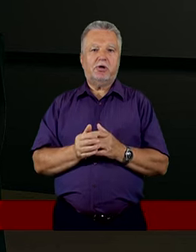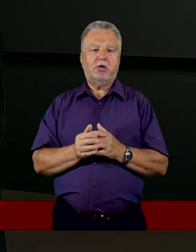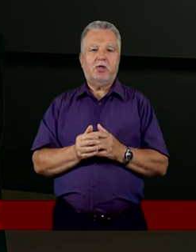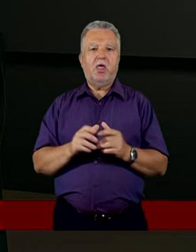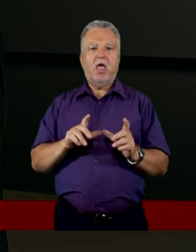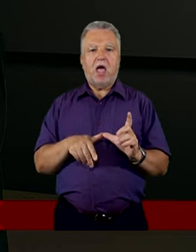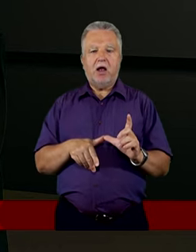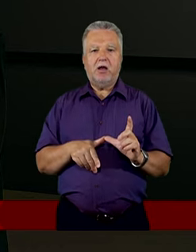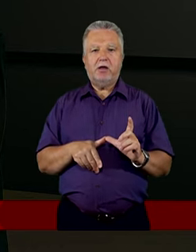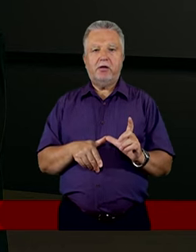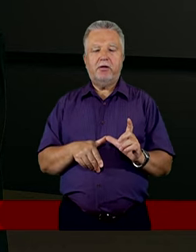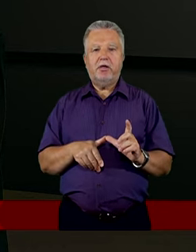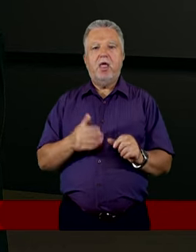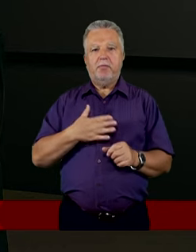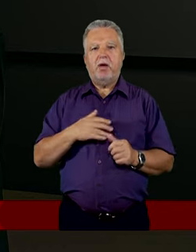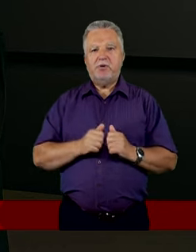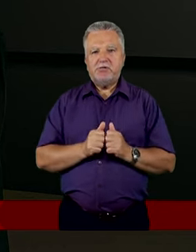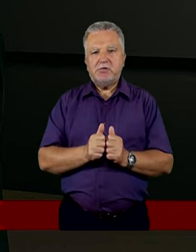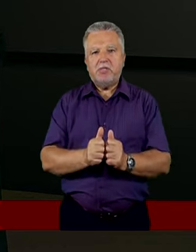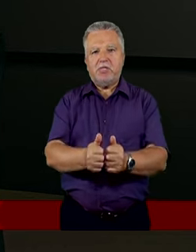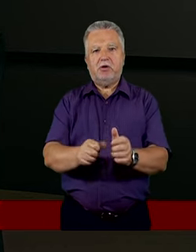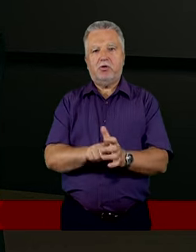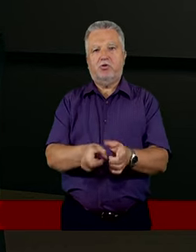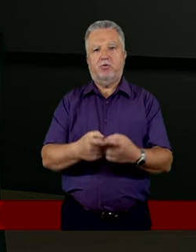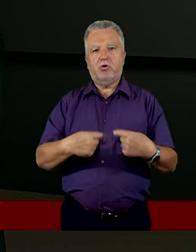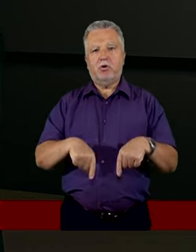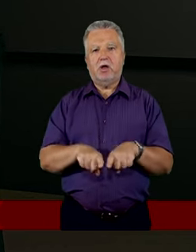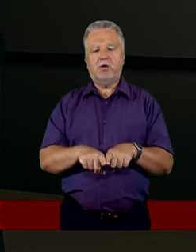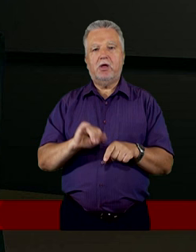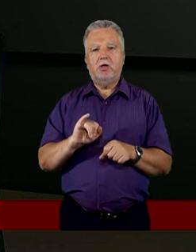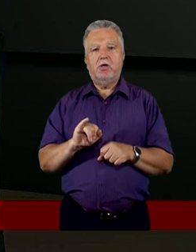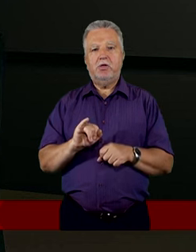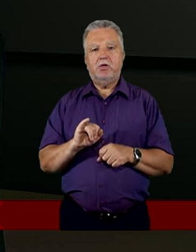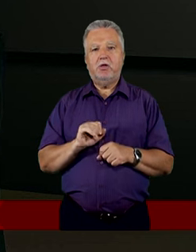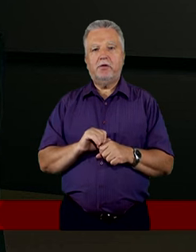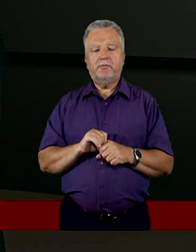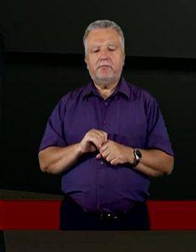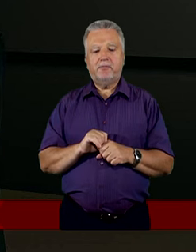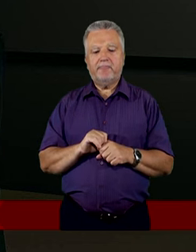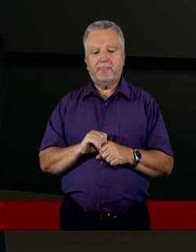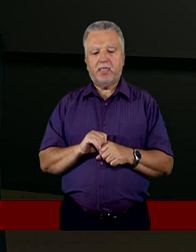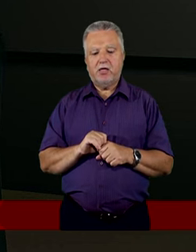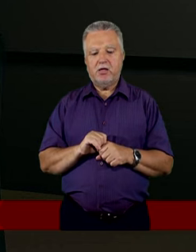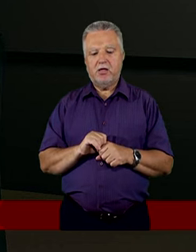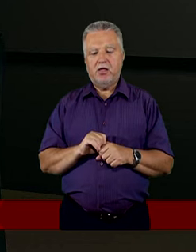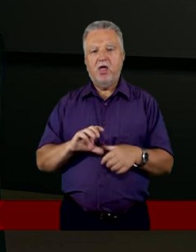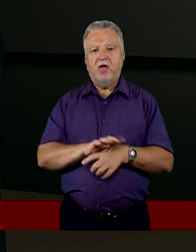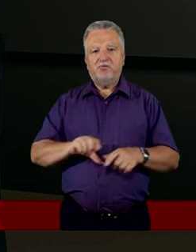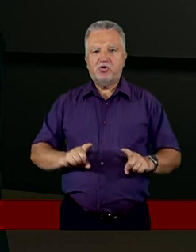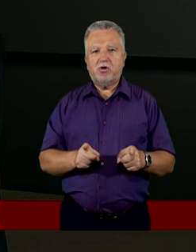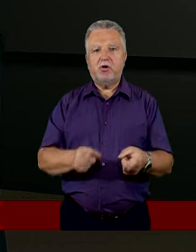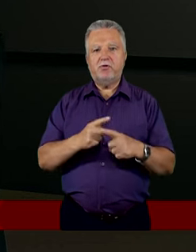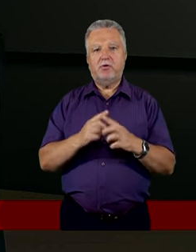zbawieni, ale mamy zadanie do wykonania i w